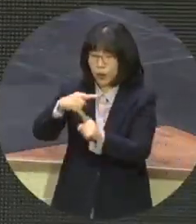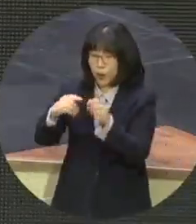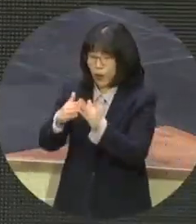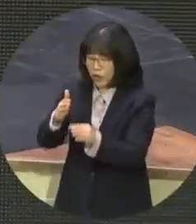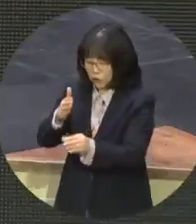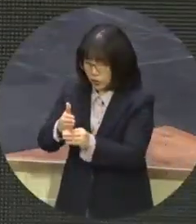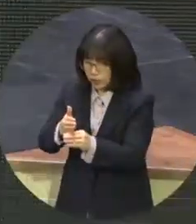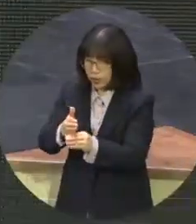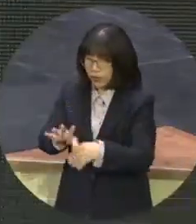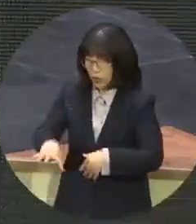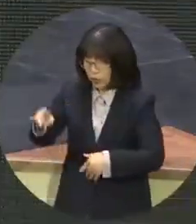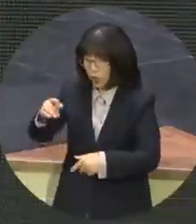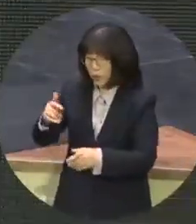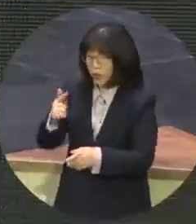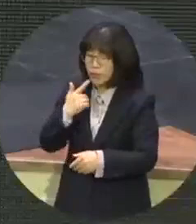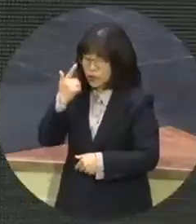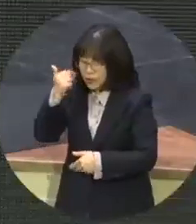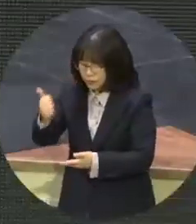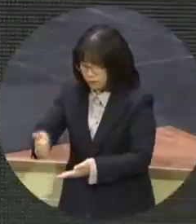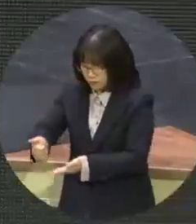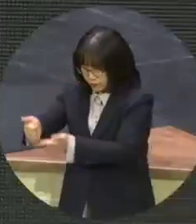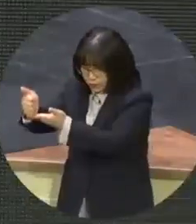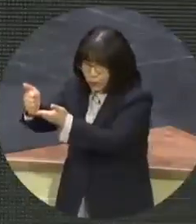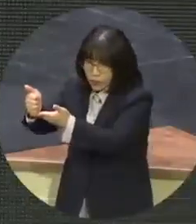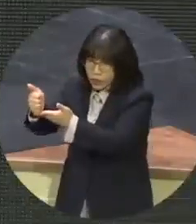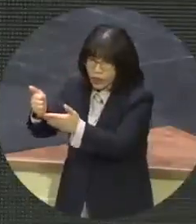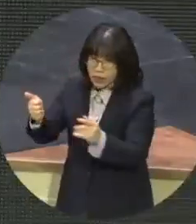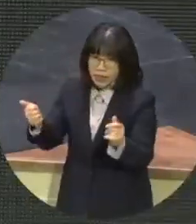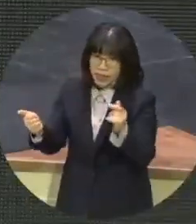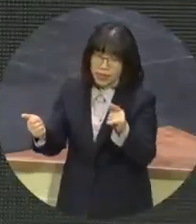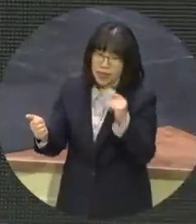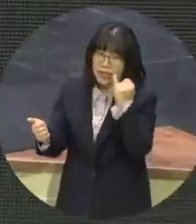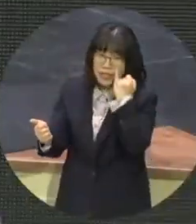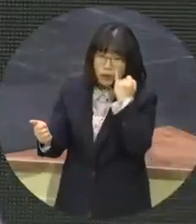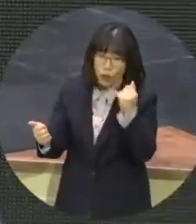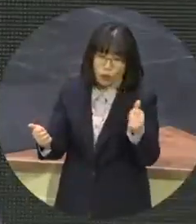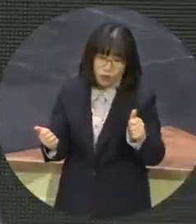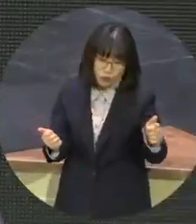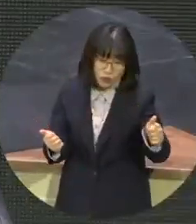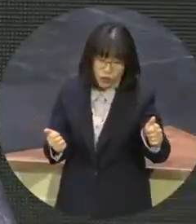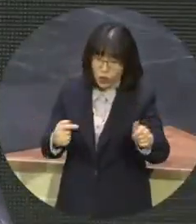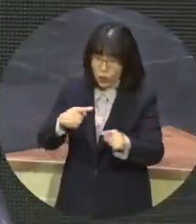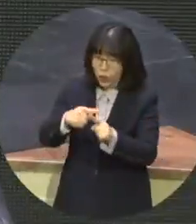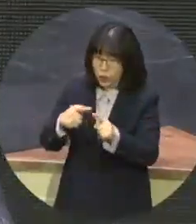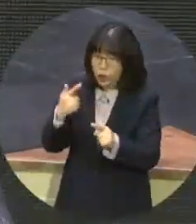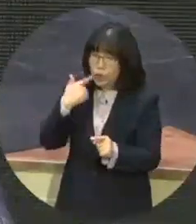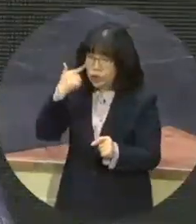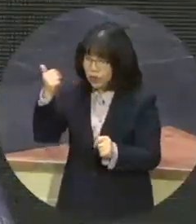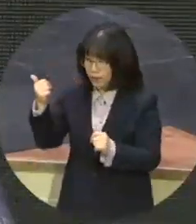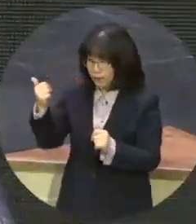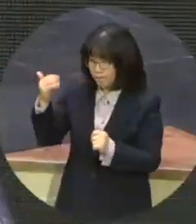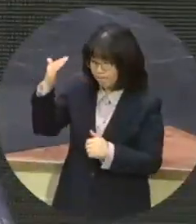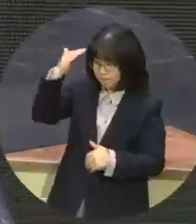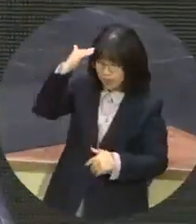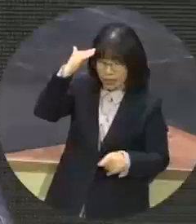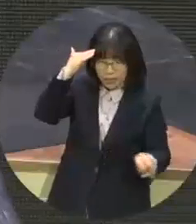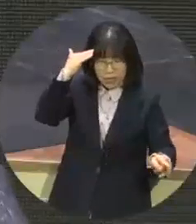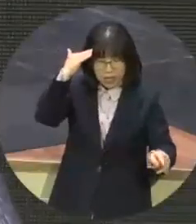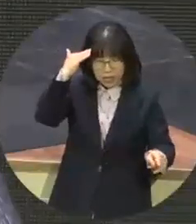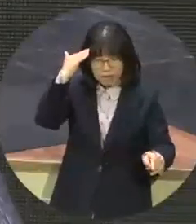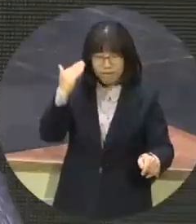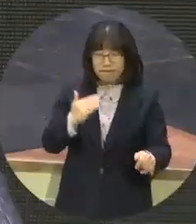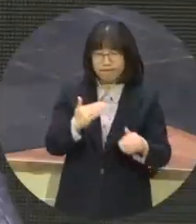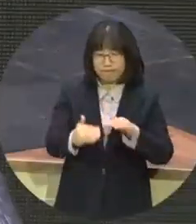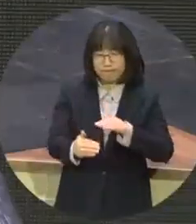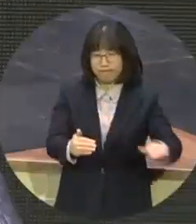장로님이, 그 이모부가 그 목사님께 딱 괴롭히는데요, 딱 중심 잡고 딱 써가지고, 우리